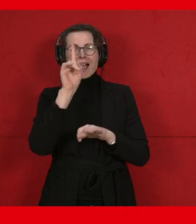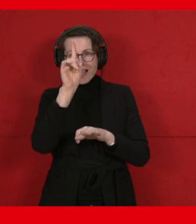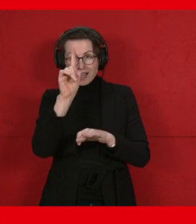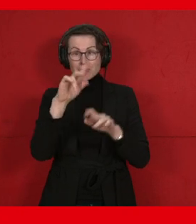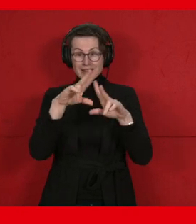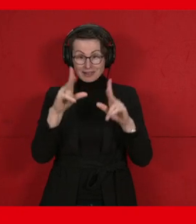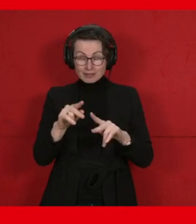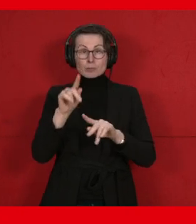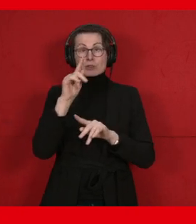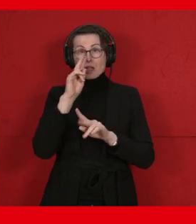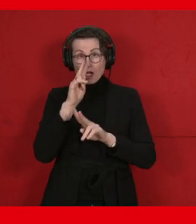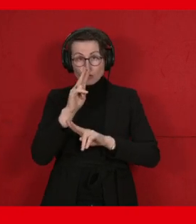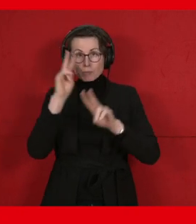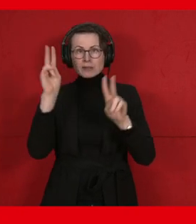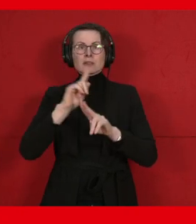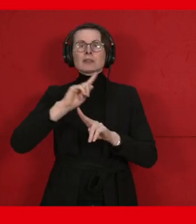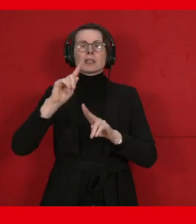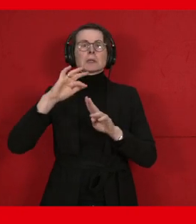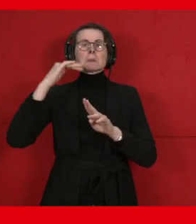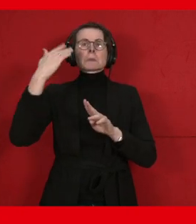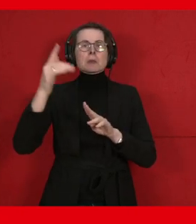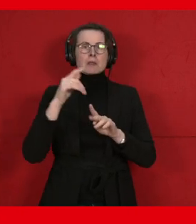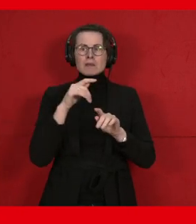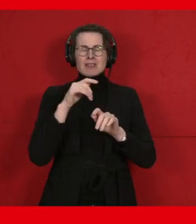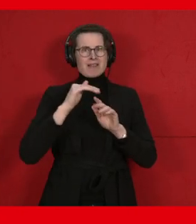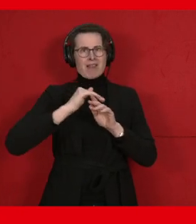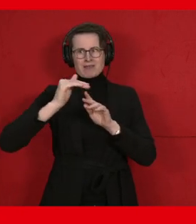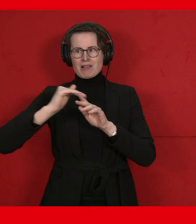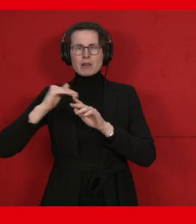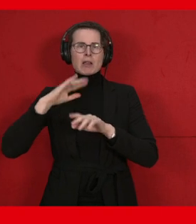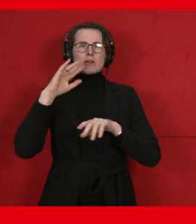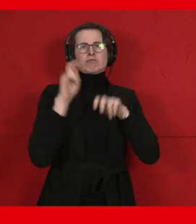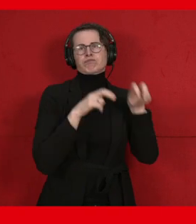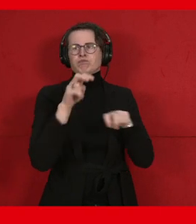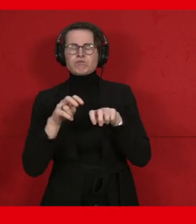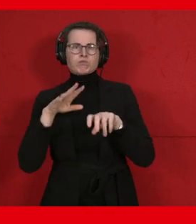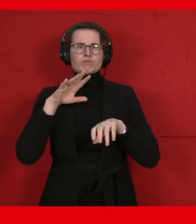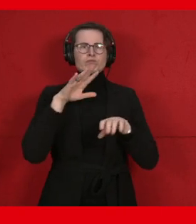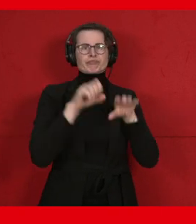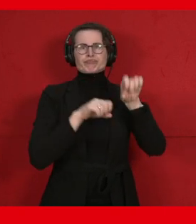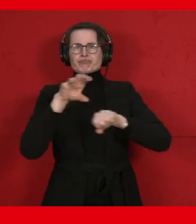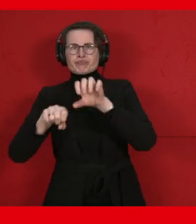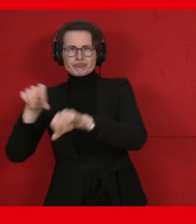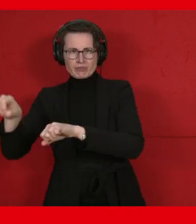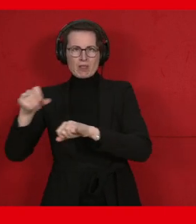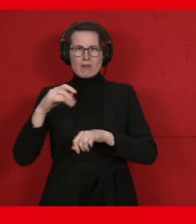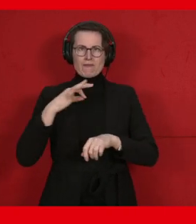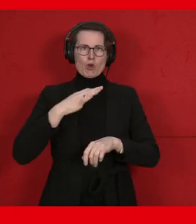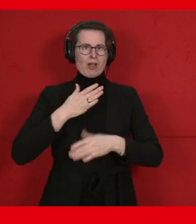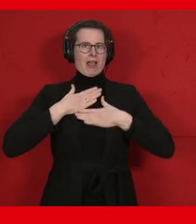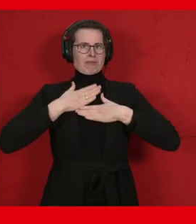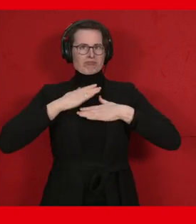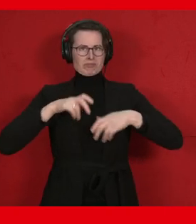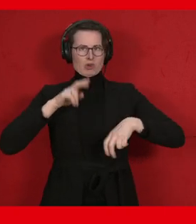einer Art Wasserstoffkolonialismus kommt, dass wir bestimmte Regionen ausbeuten, um unseren Wasserstoffbedarf sicherzustellen,